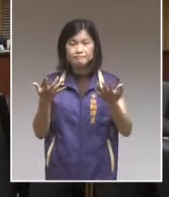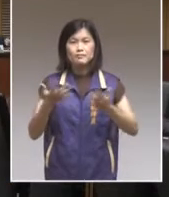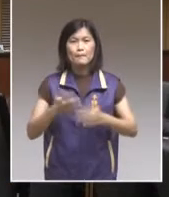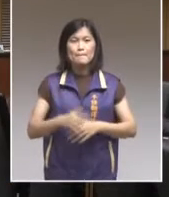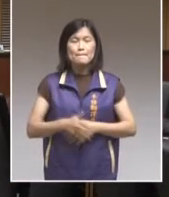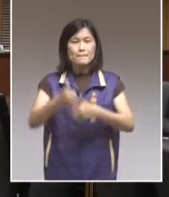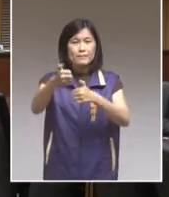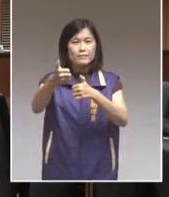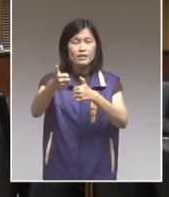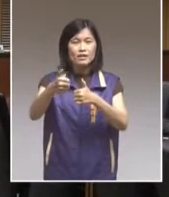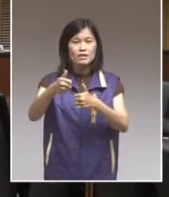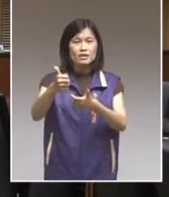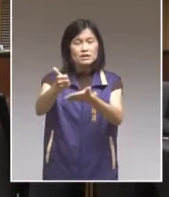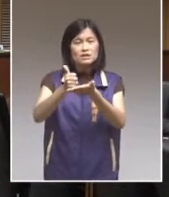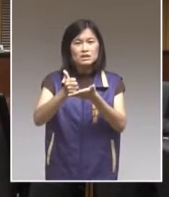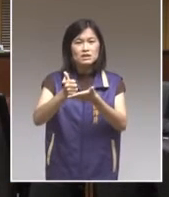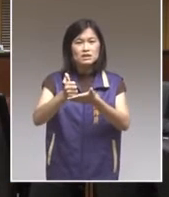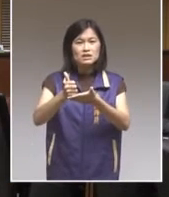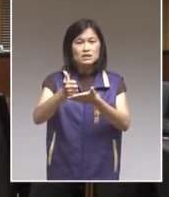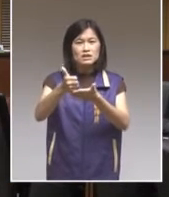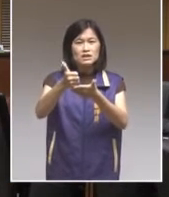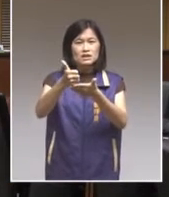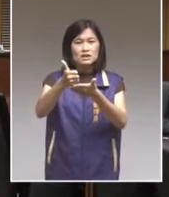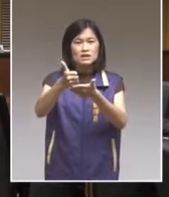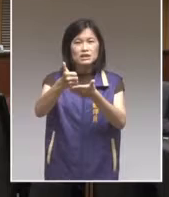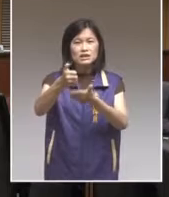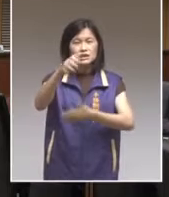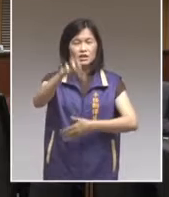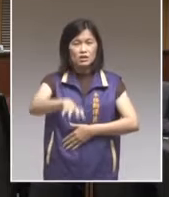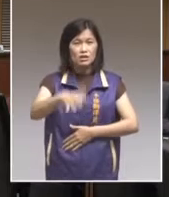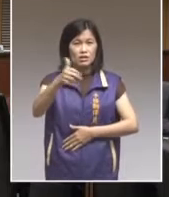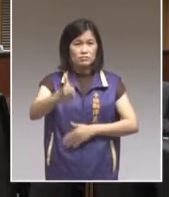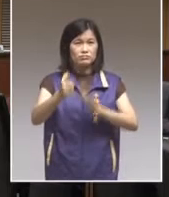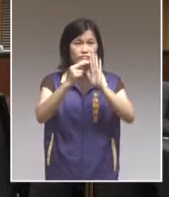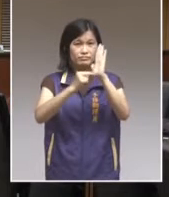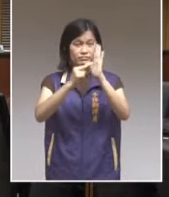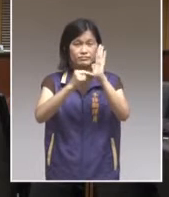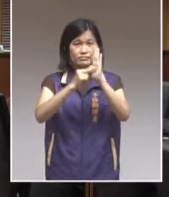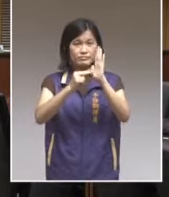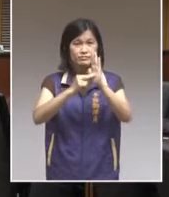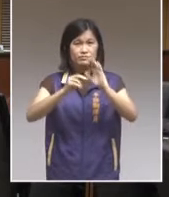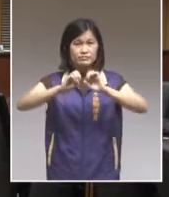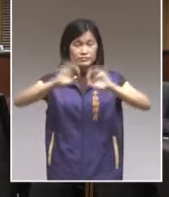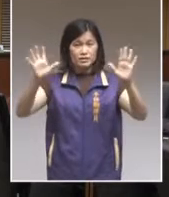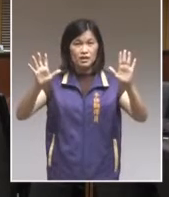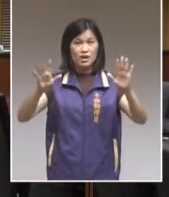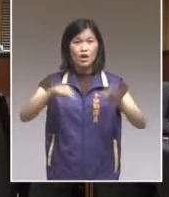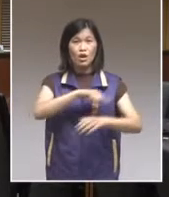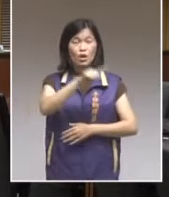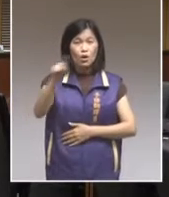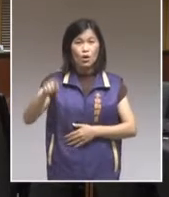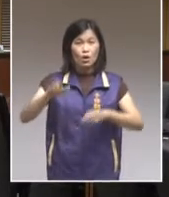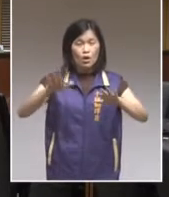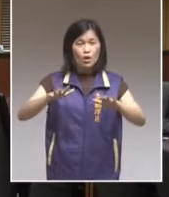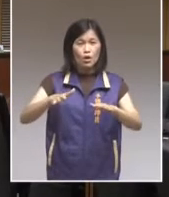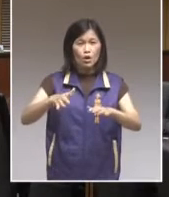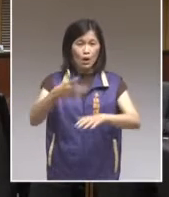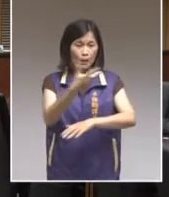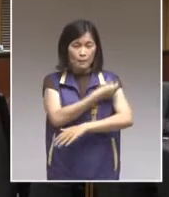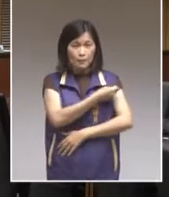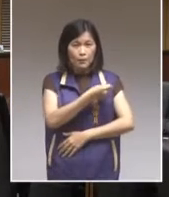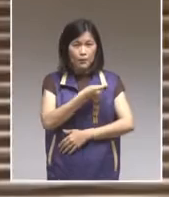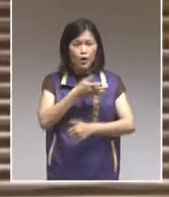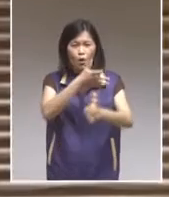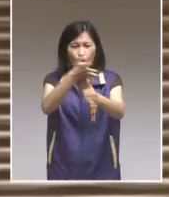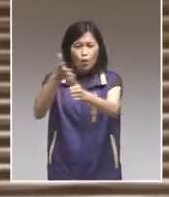好，这个我是请谢局长说明一下来。 好，我们这个目前的疫苗